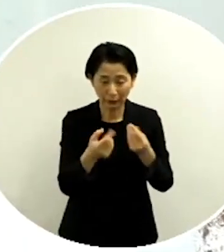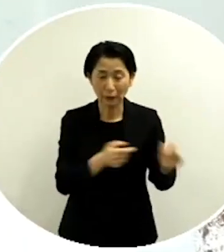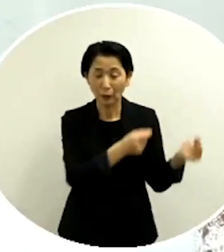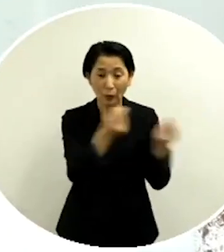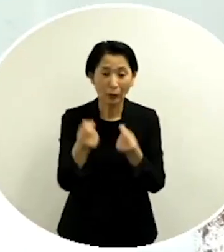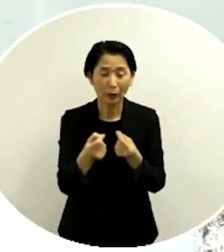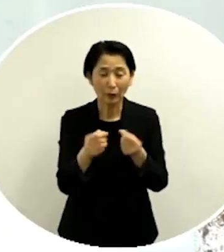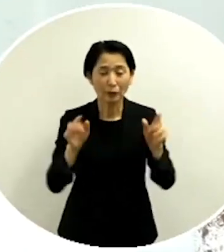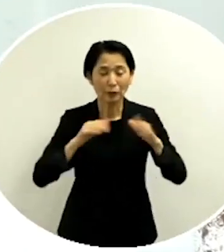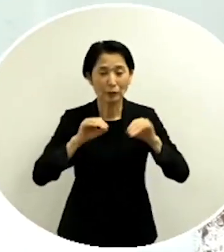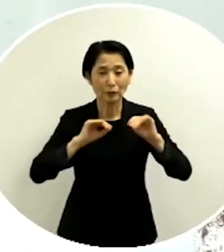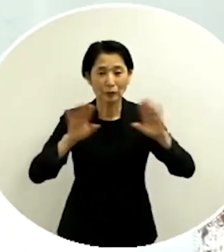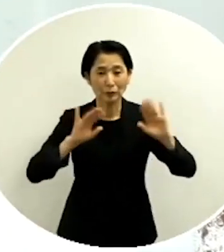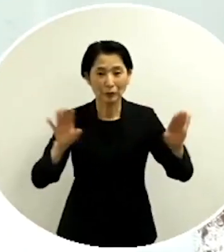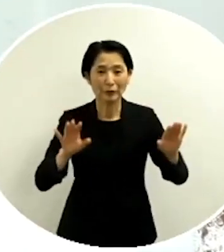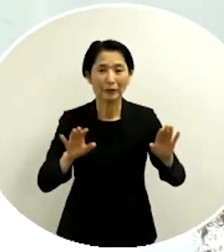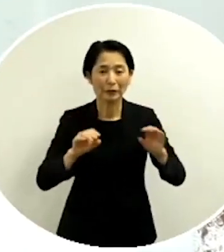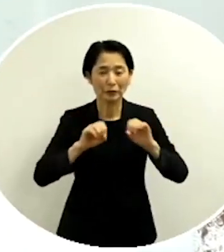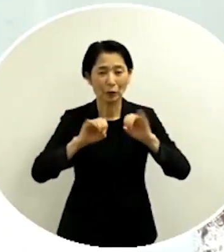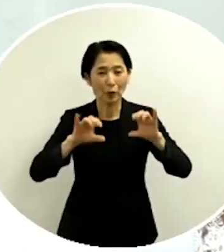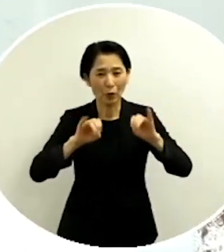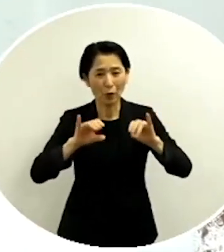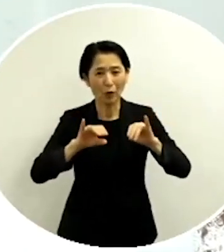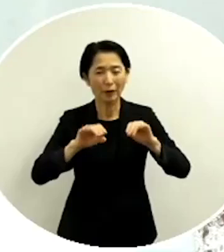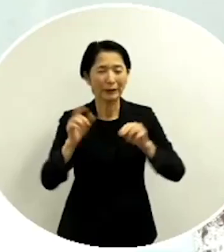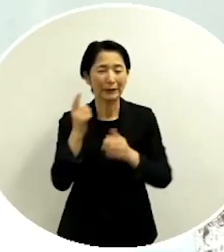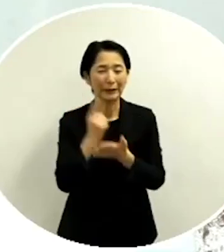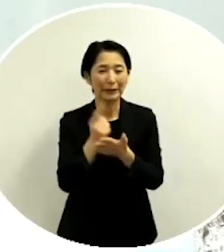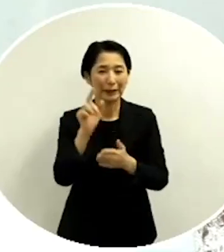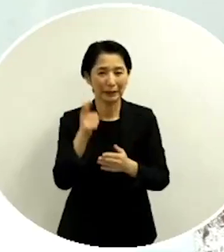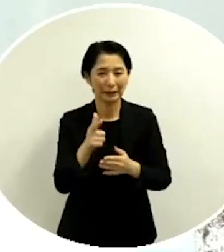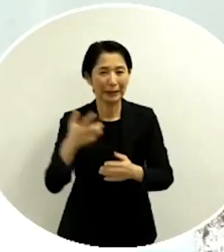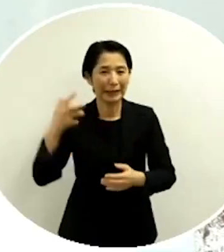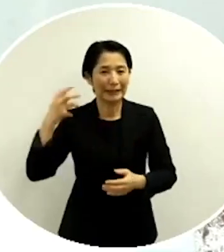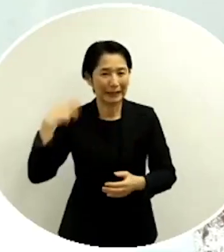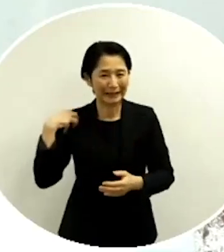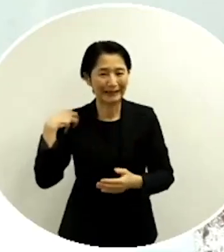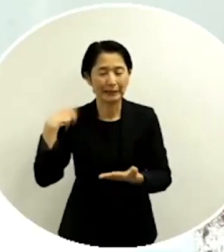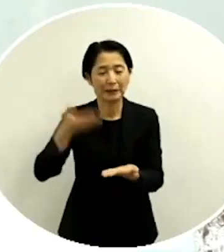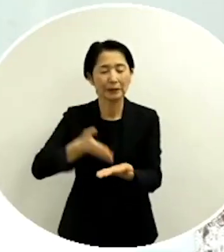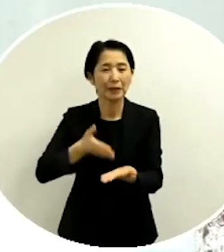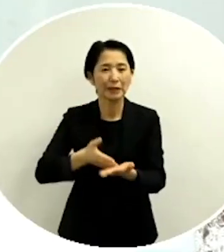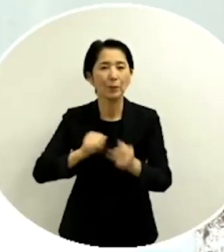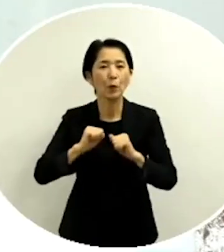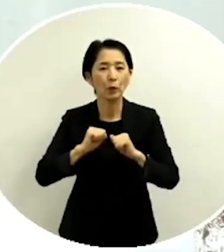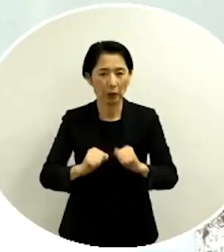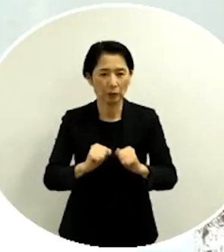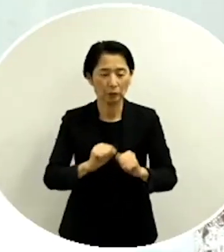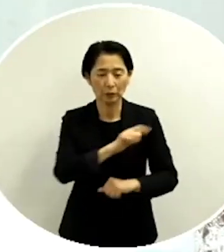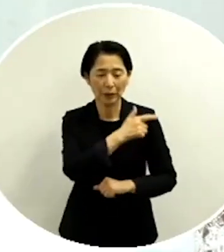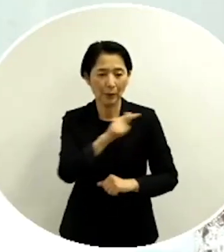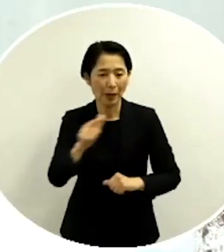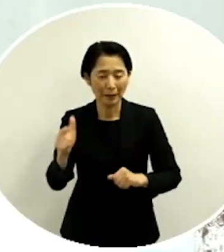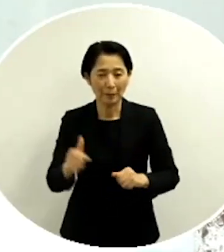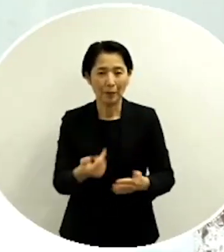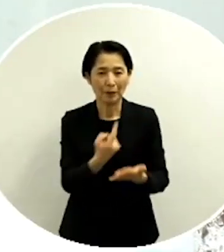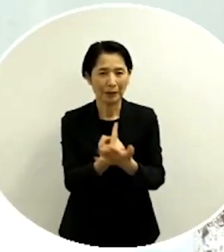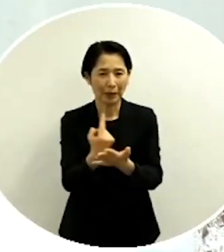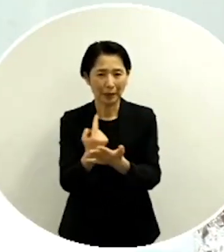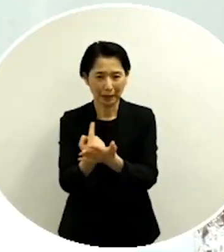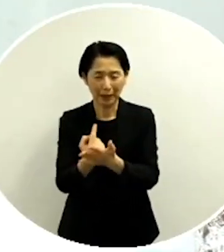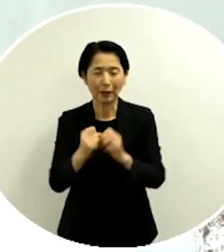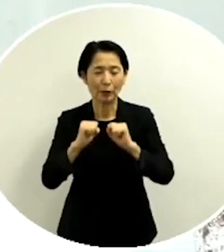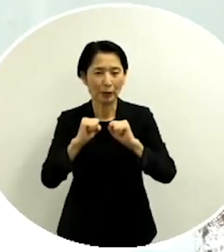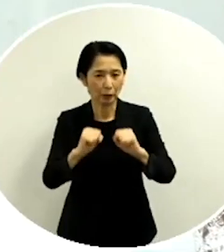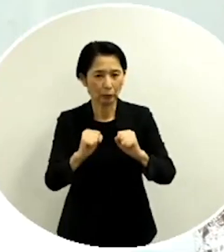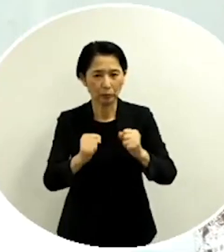をするだけではなくてせ説明責任を果たすんだそれを前提にしてさまざまな参加をしていこうとそういう条例を